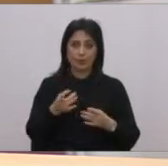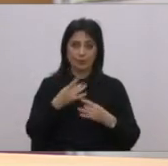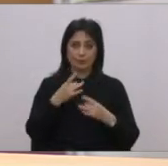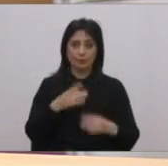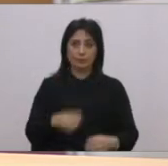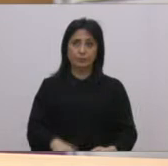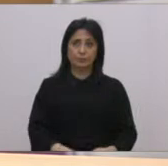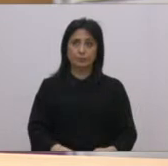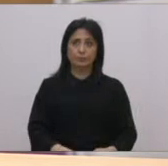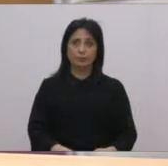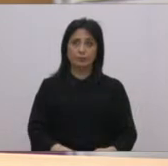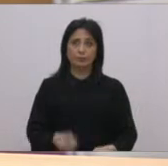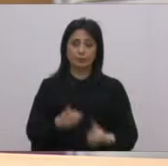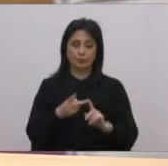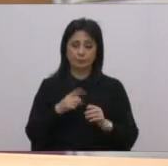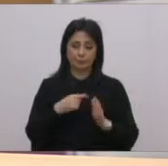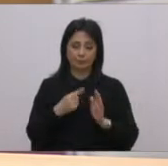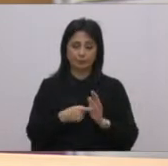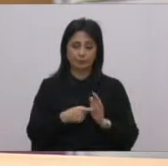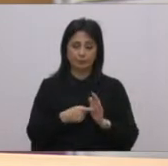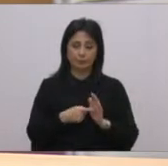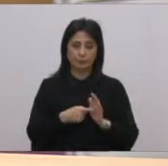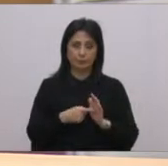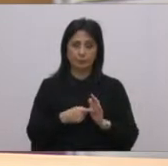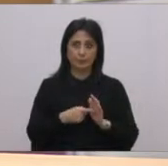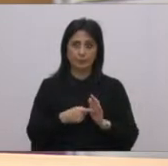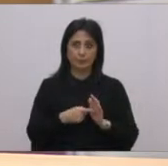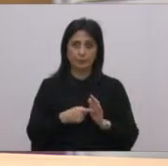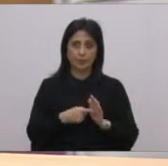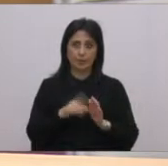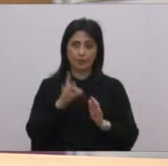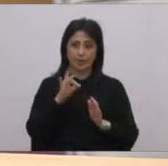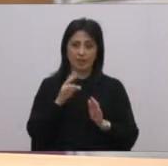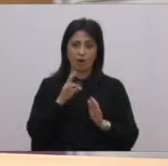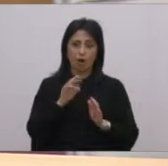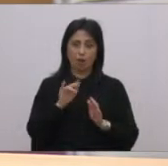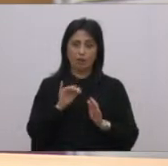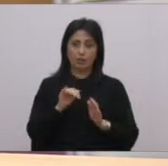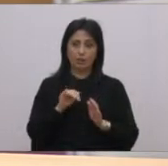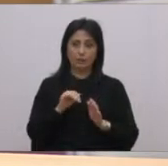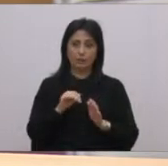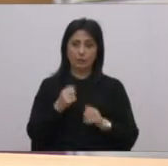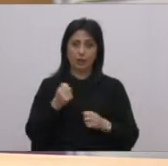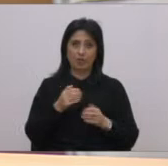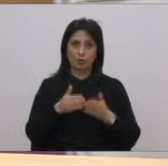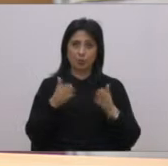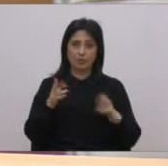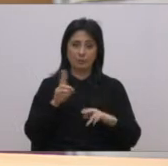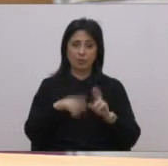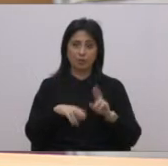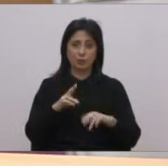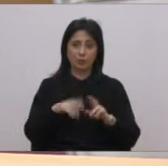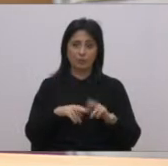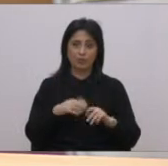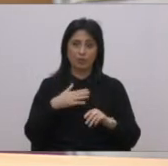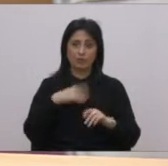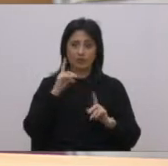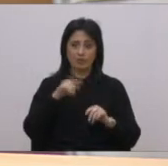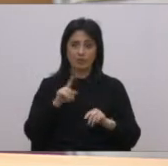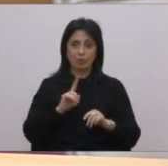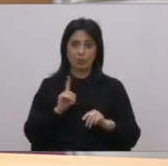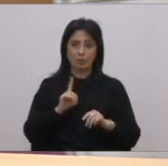გვიპასუხოთ. Მეორე საკითხი, მეორე კითხვა ეხება რიკოთის ავტობანის მშენებლობას. Თქვენ იცით,